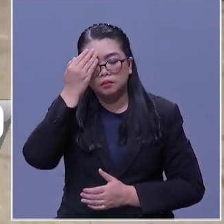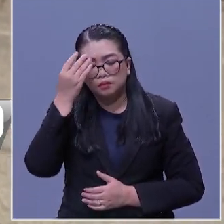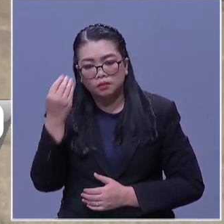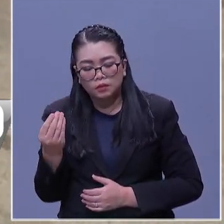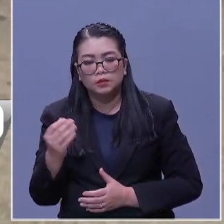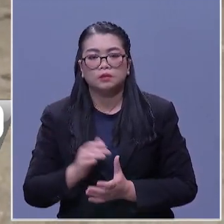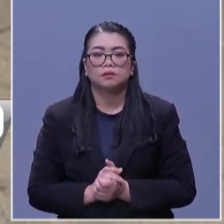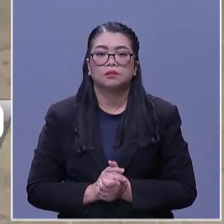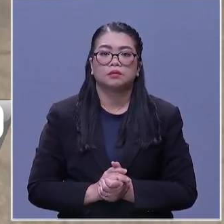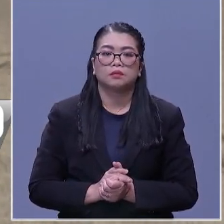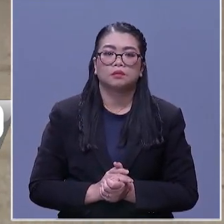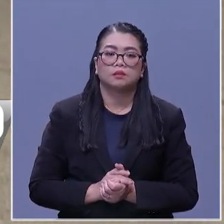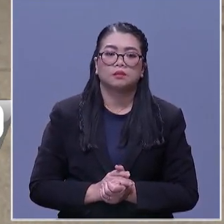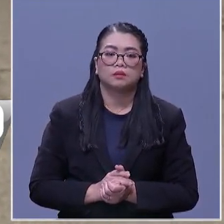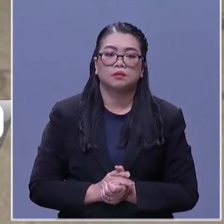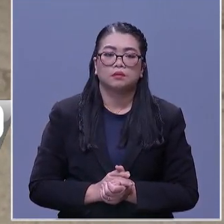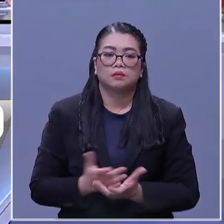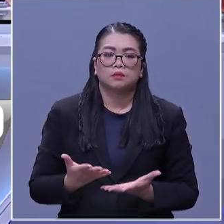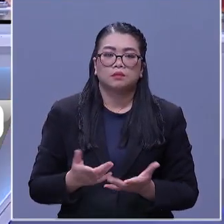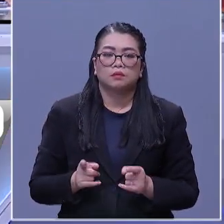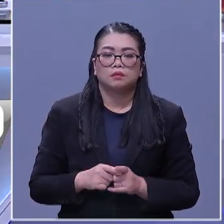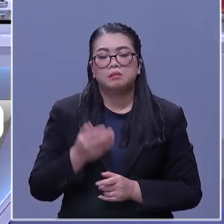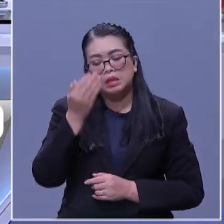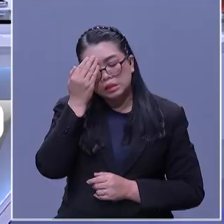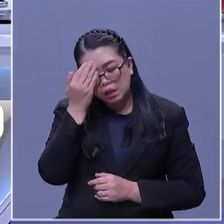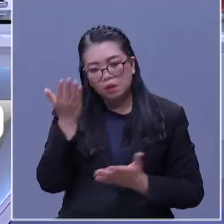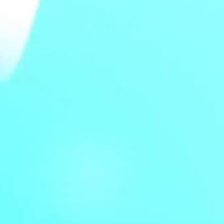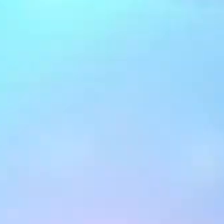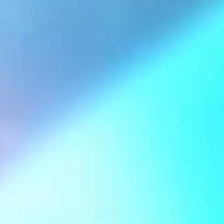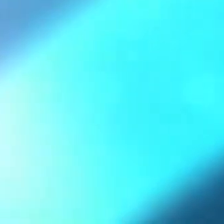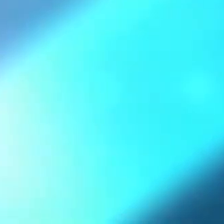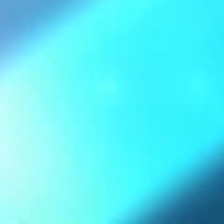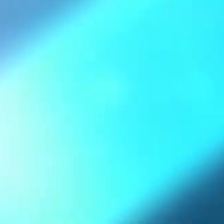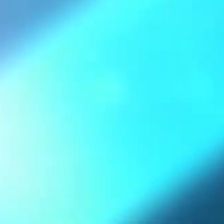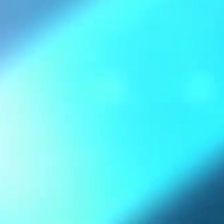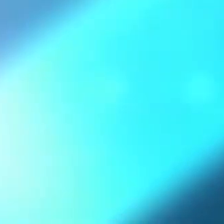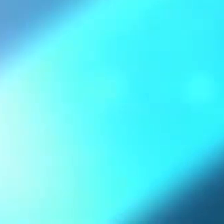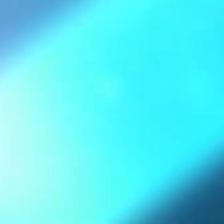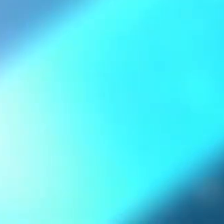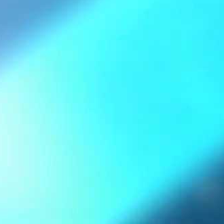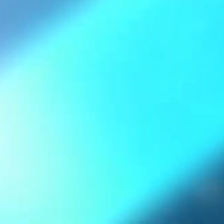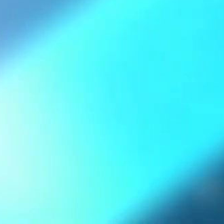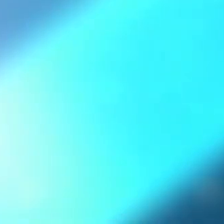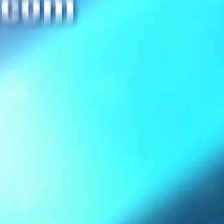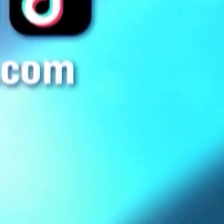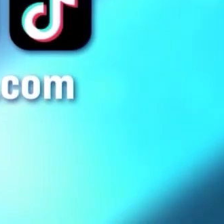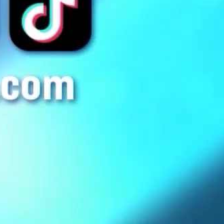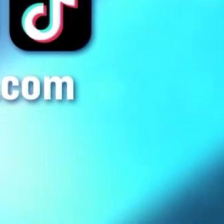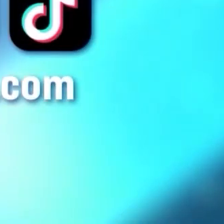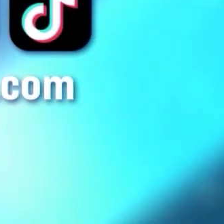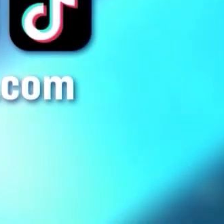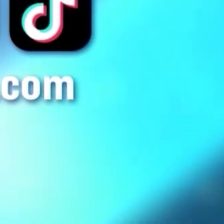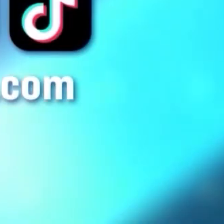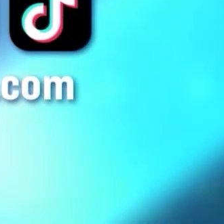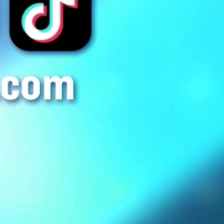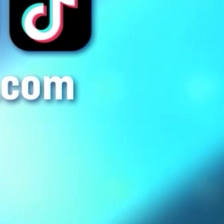ปาเลสไตน์นะครับมีความพยายามช่วยเหลือตัวประกันต่อไปนะคะอติดตาม PPTV HD 36ได้ทุกช่องทางและอย่าลืม